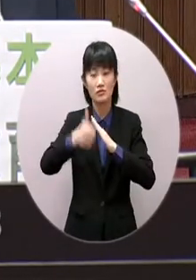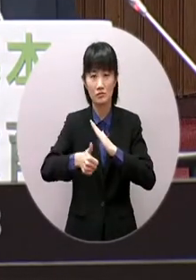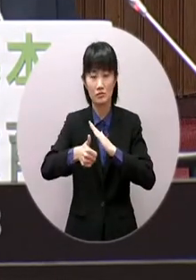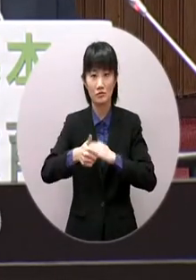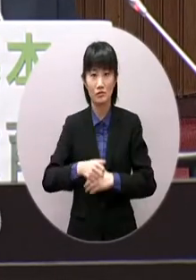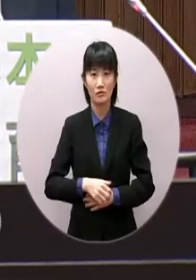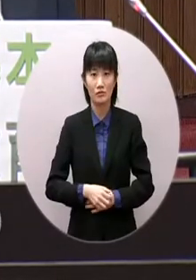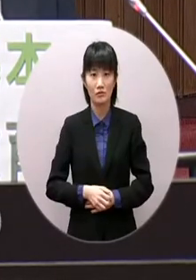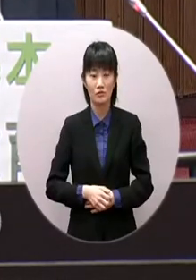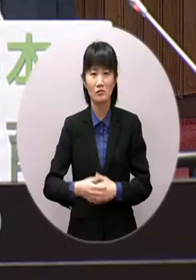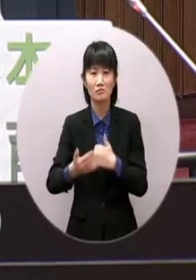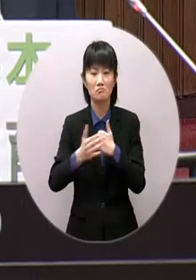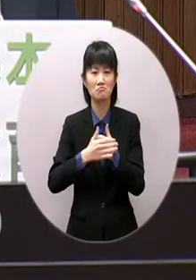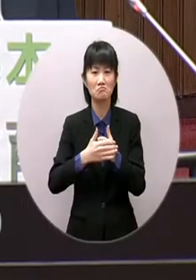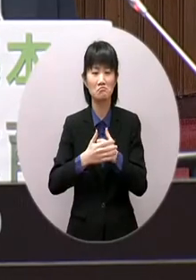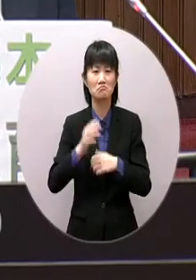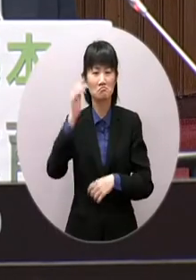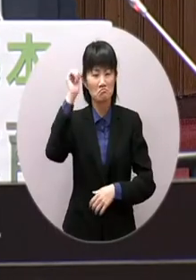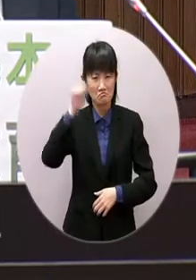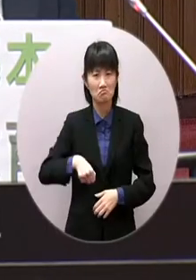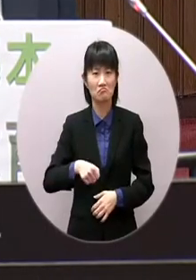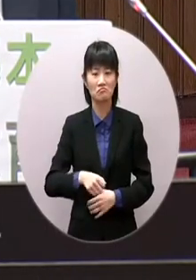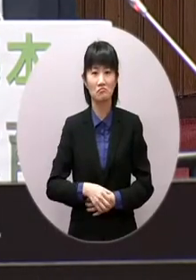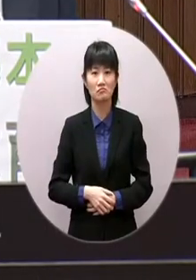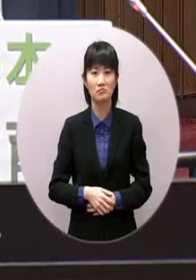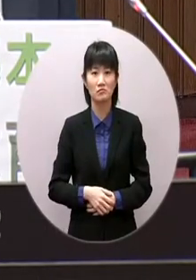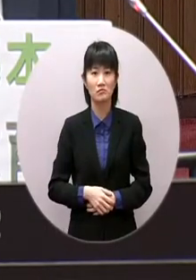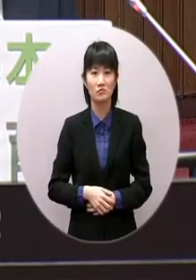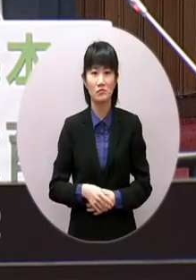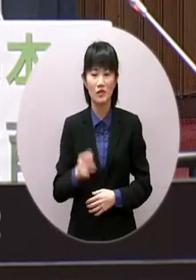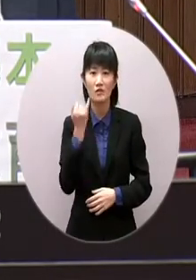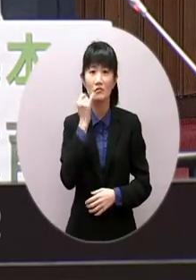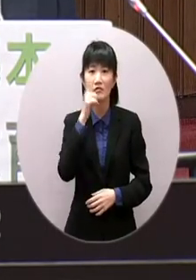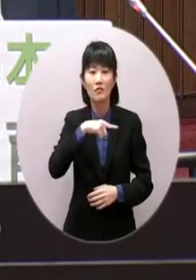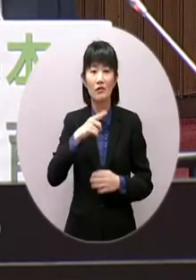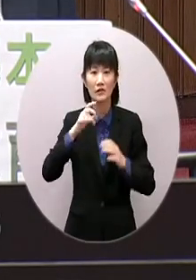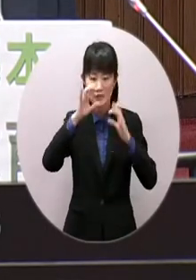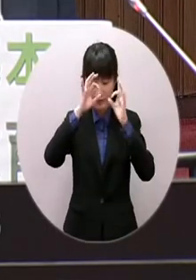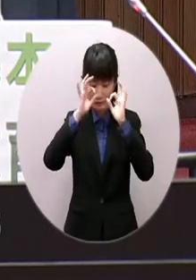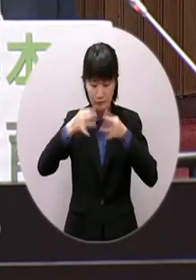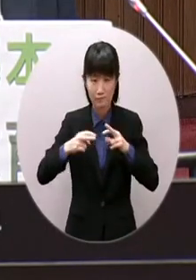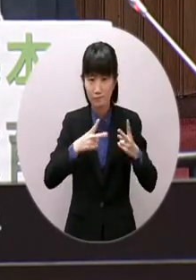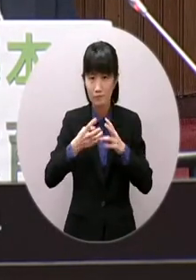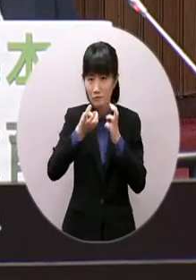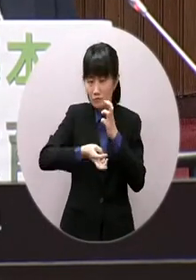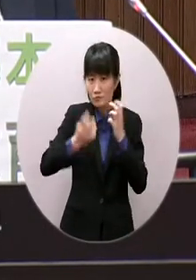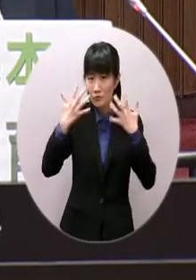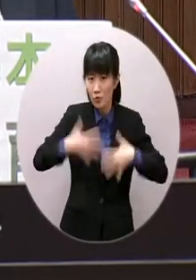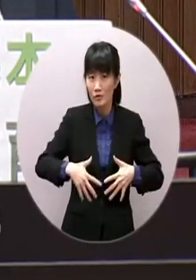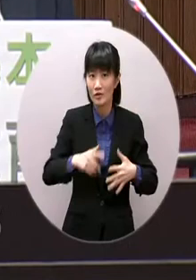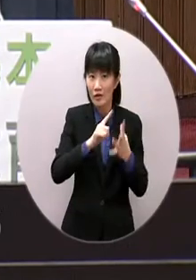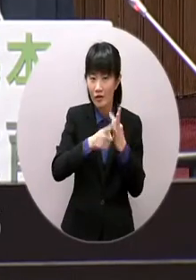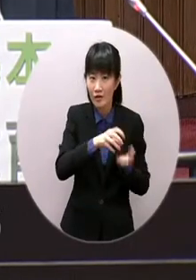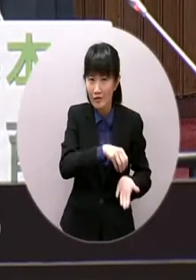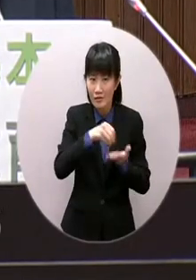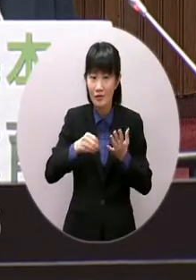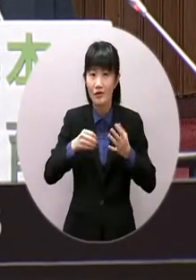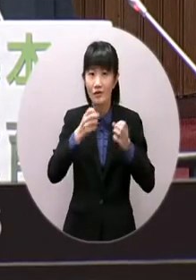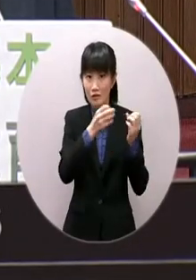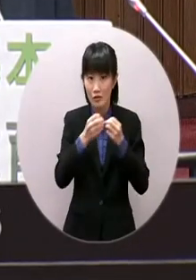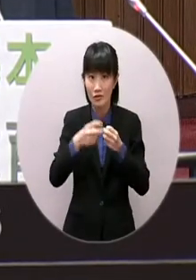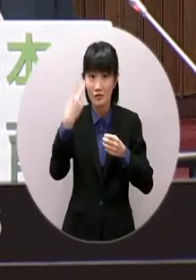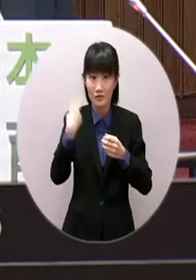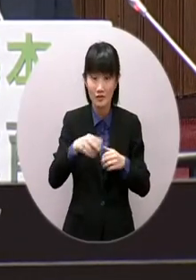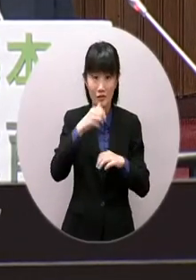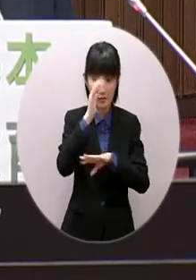麻烦您来承诺，我们是不是谨慎的、仔细的面对问题的来讨论，然后去重